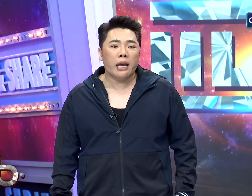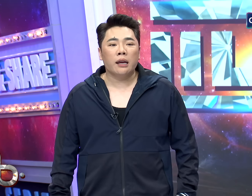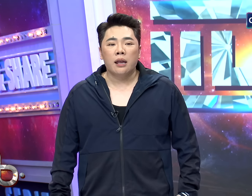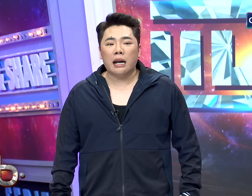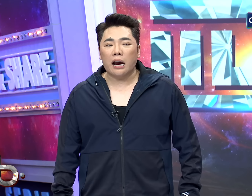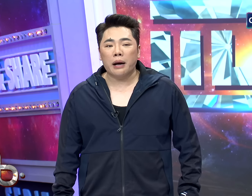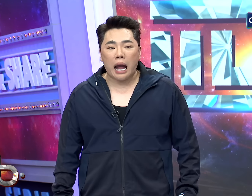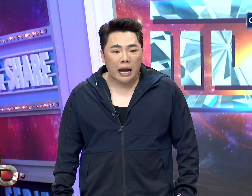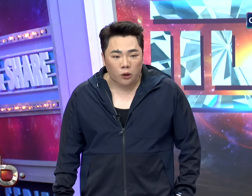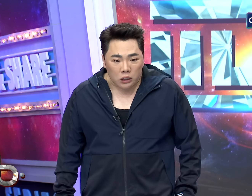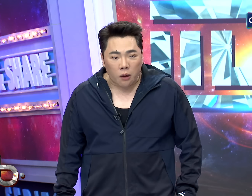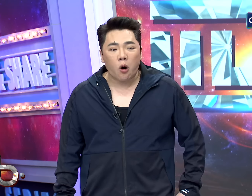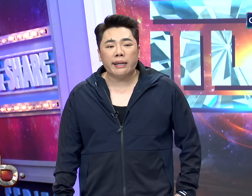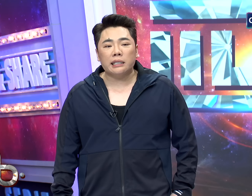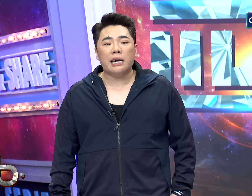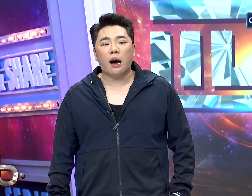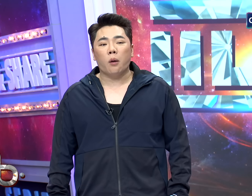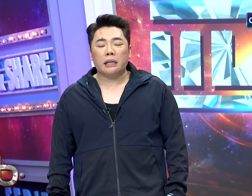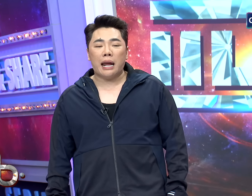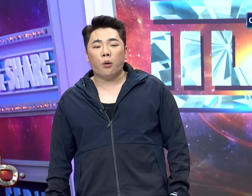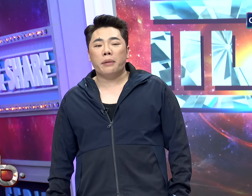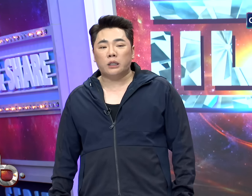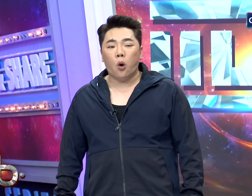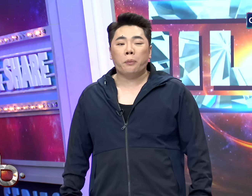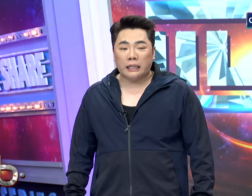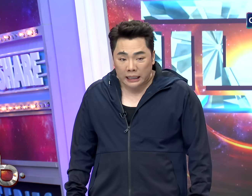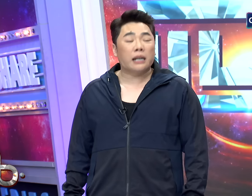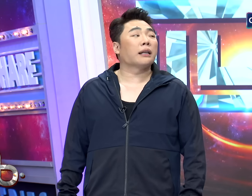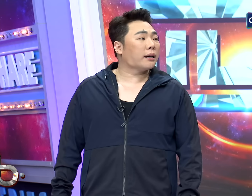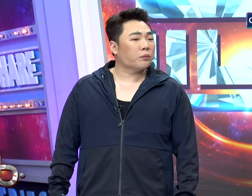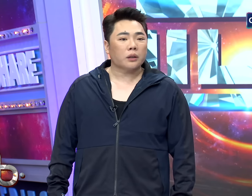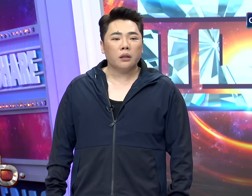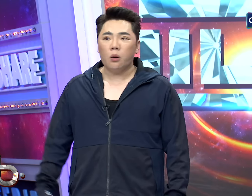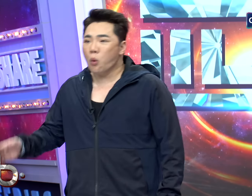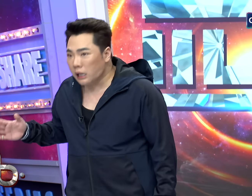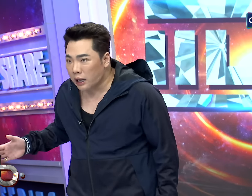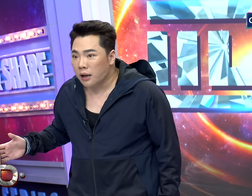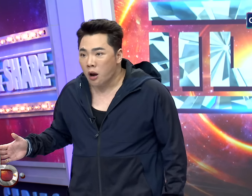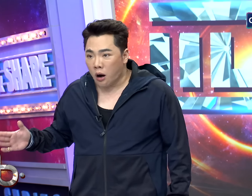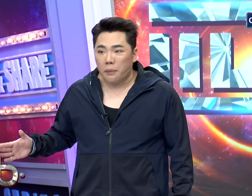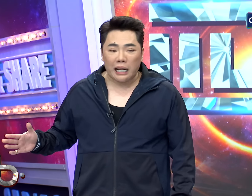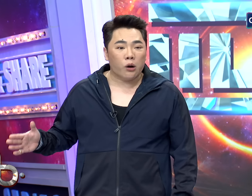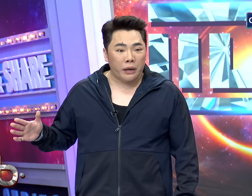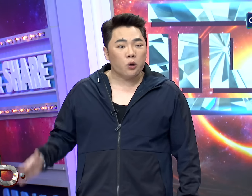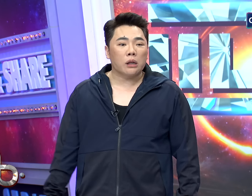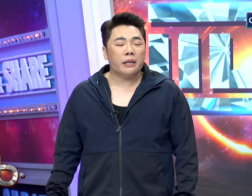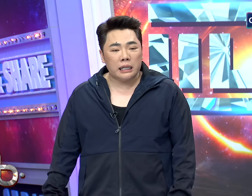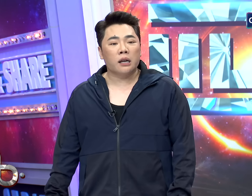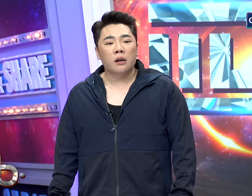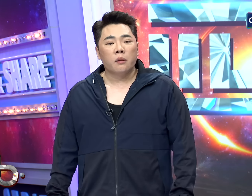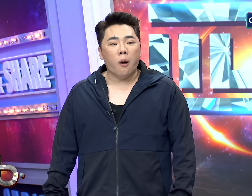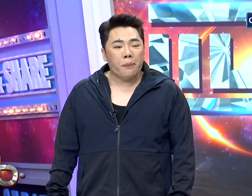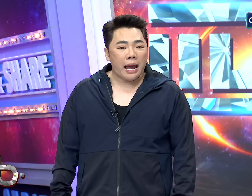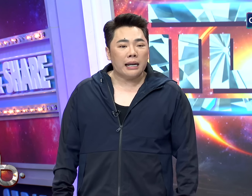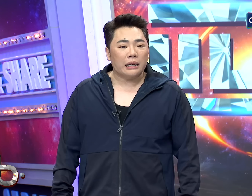ดวันนี้คณะกรรมการการตรวจสอบข้อเท็จจริงฮะออกมาแถลงว่าบิ๊กโจ๊กผิดจริงแล้วนะฮะวันนี้เขาออกมาแถลงว่าบิ๊กโจ๊กเนี่ยผิดจ